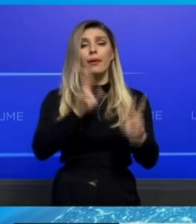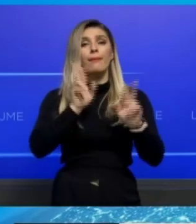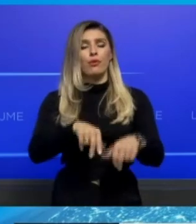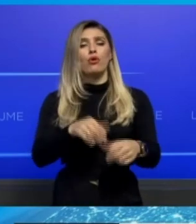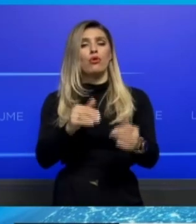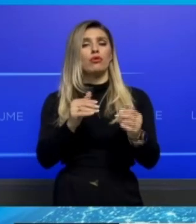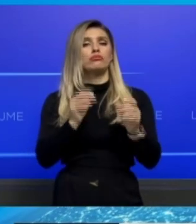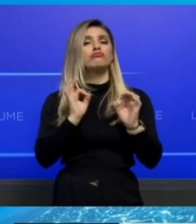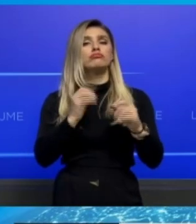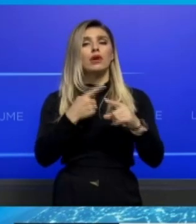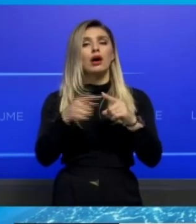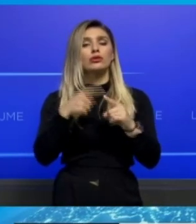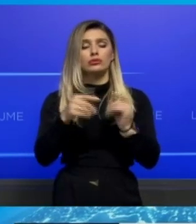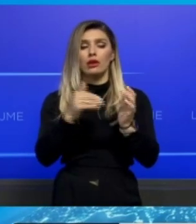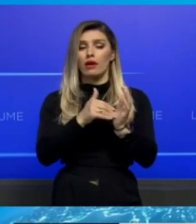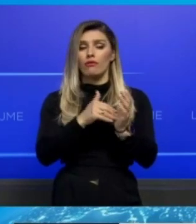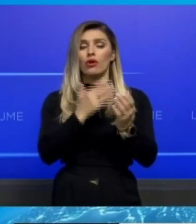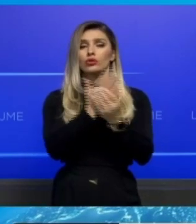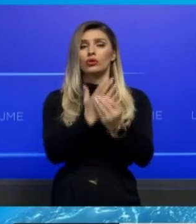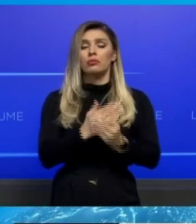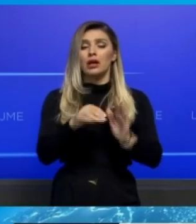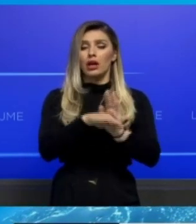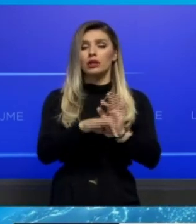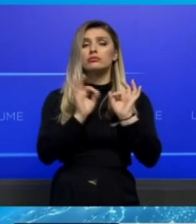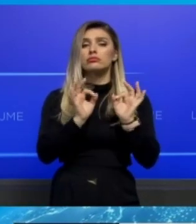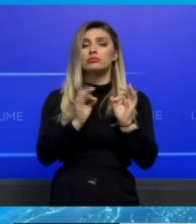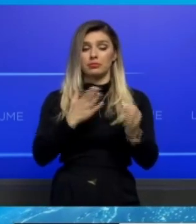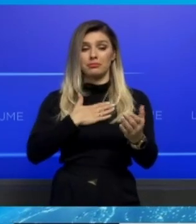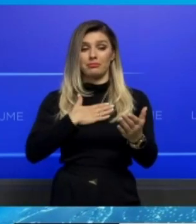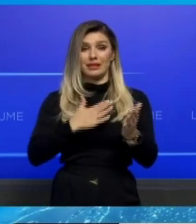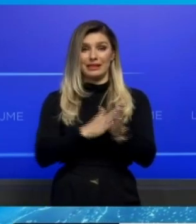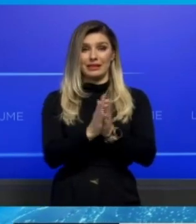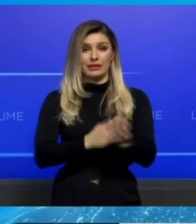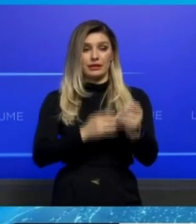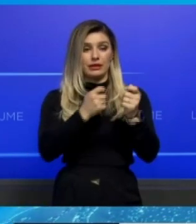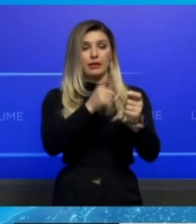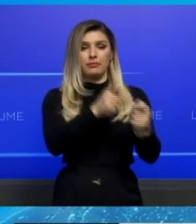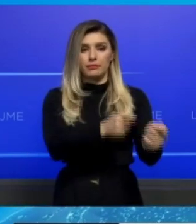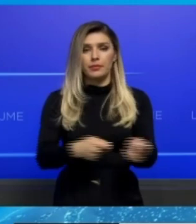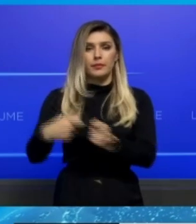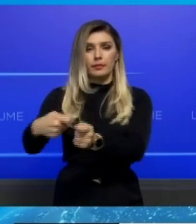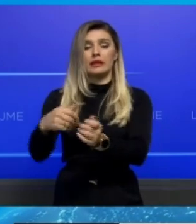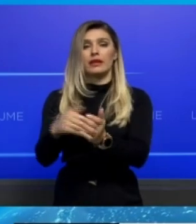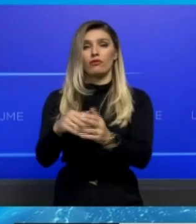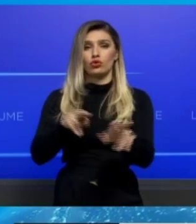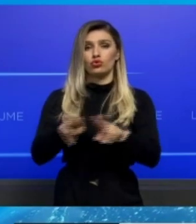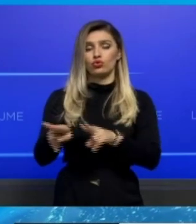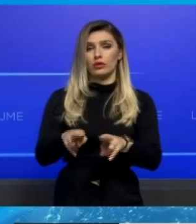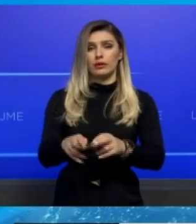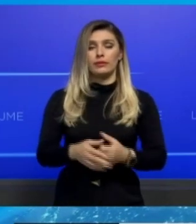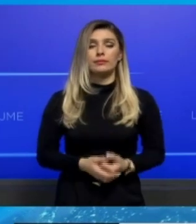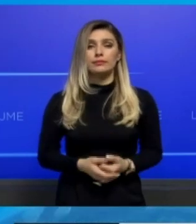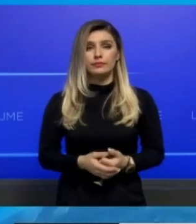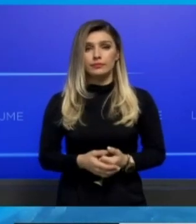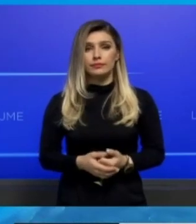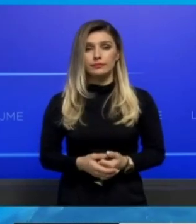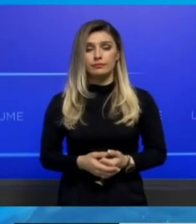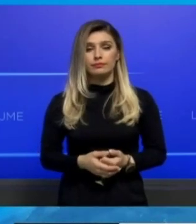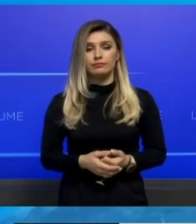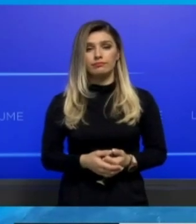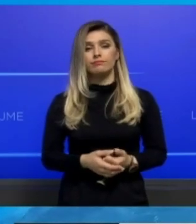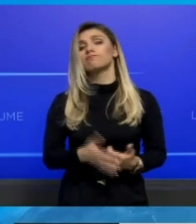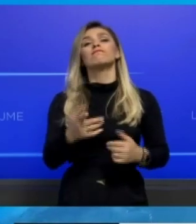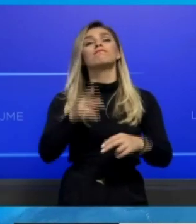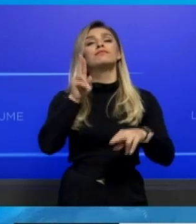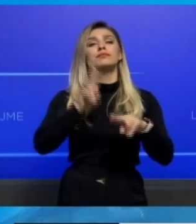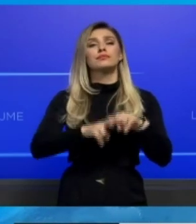mjaftueshme dhe bazë ligjore që kërkesën time ta dërgoj, ta procedoj në gjykatën kushtetuese. E